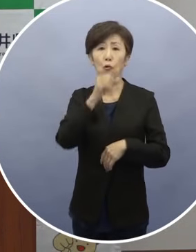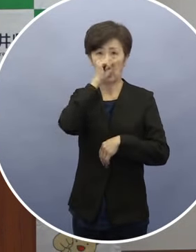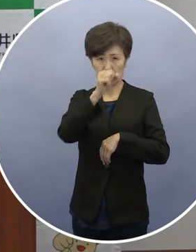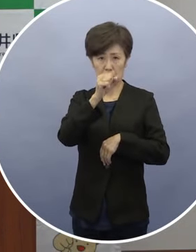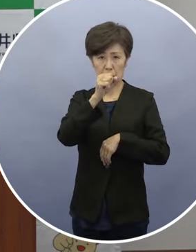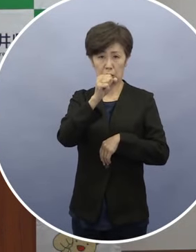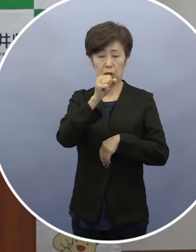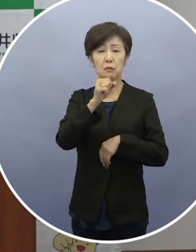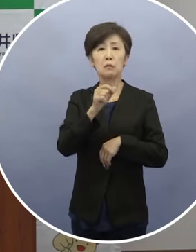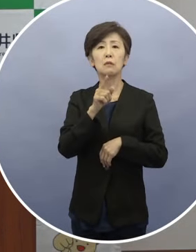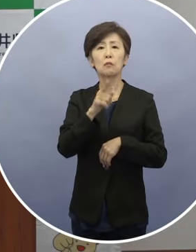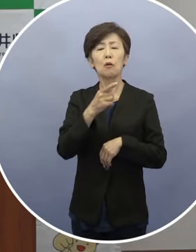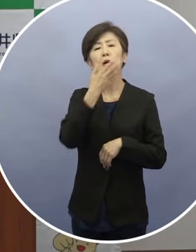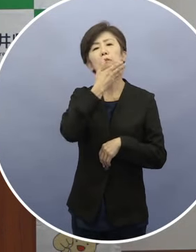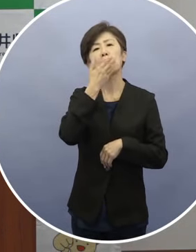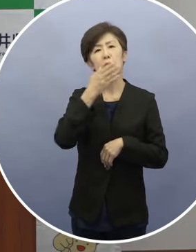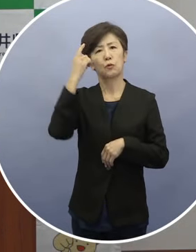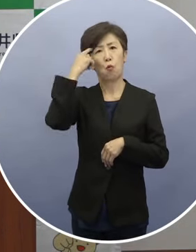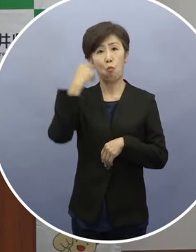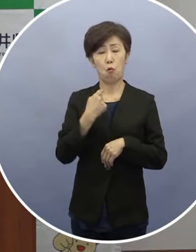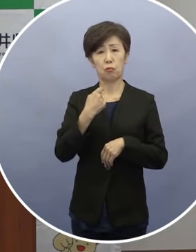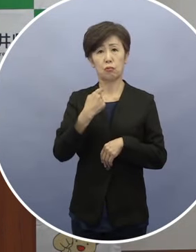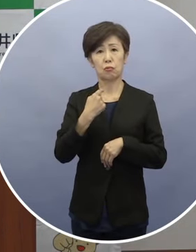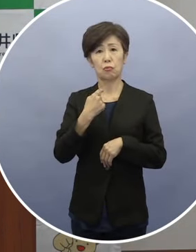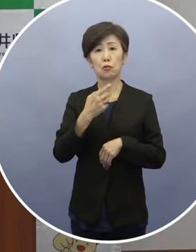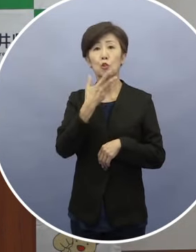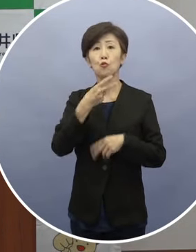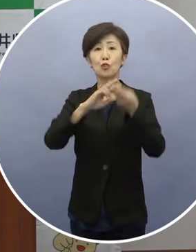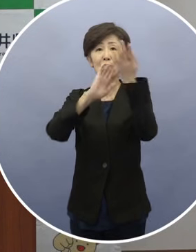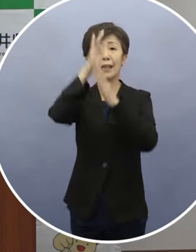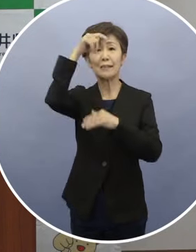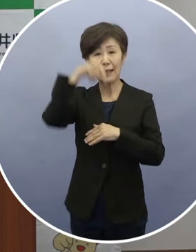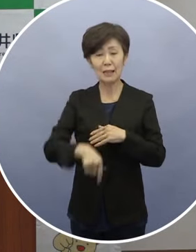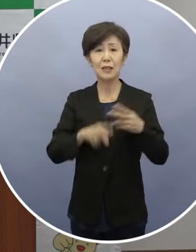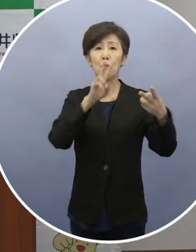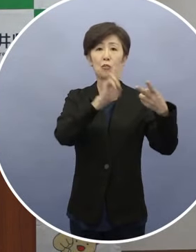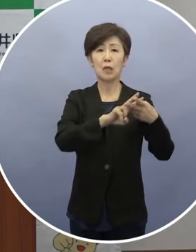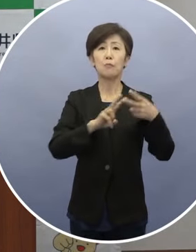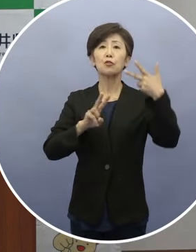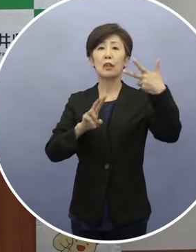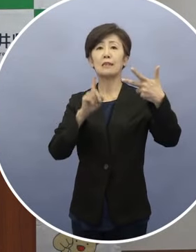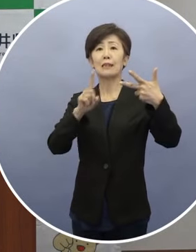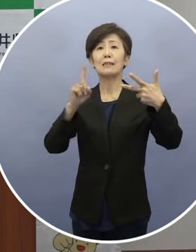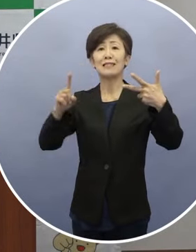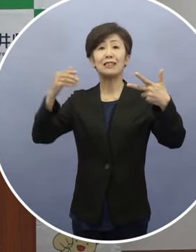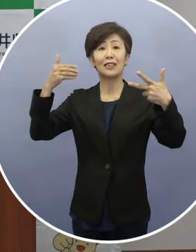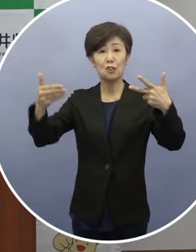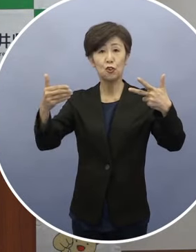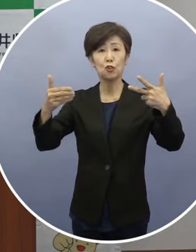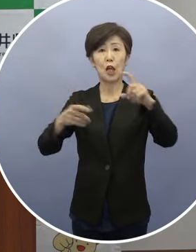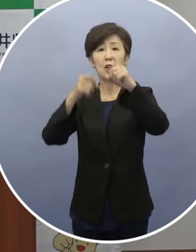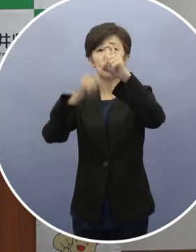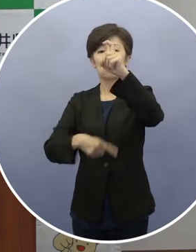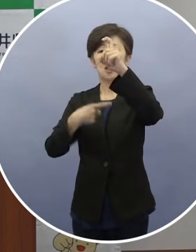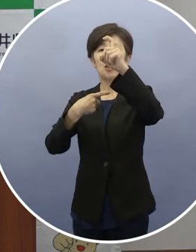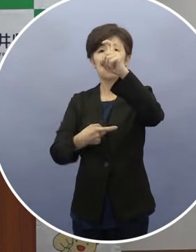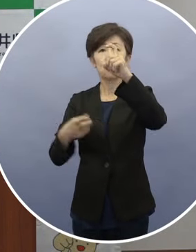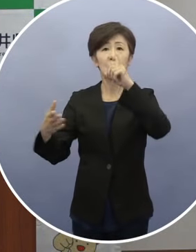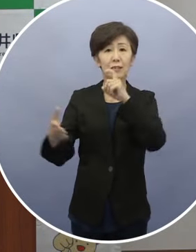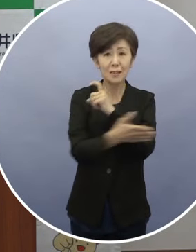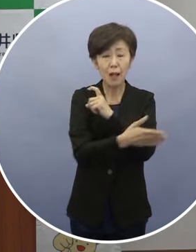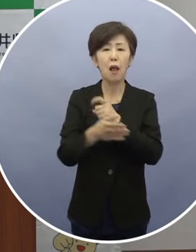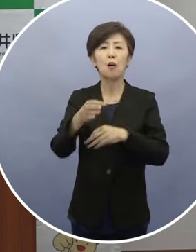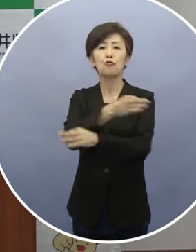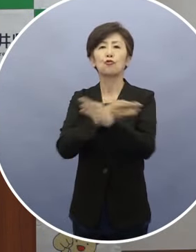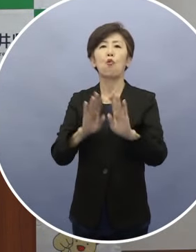救急車で運べるようにしていくことが重要だということで、福井県でもこのシャープ7119の運用を10月1日から始め